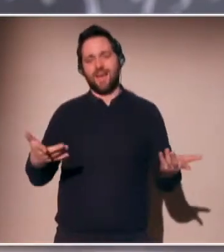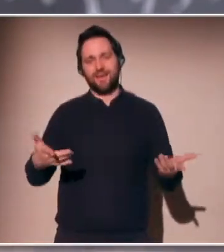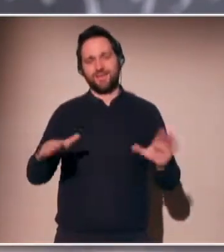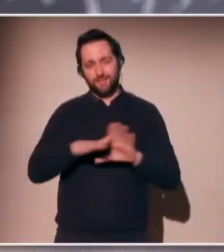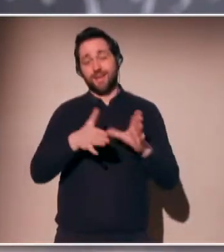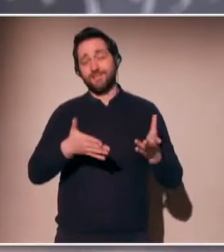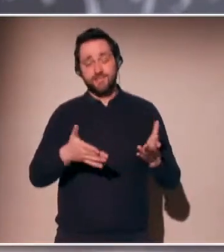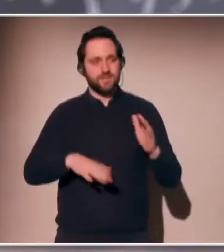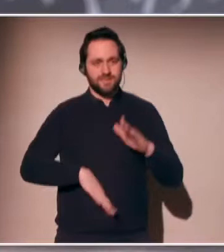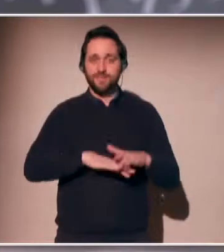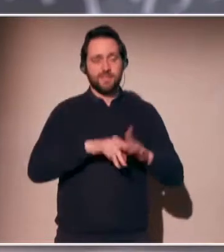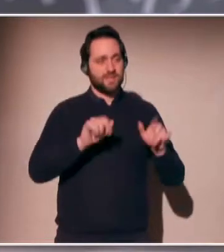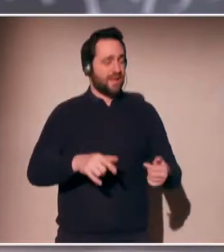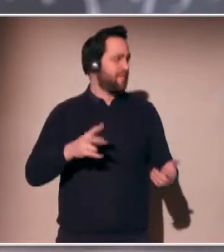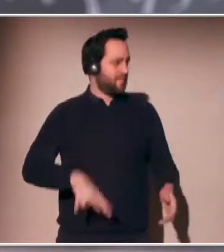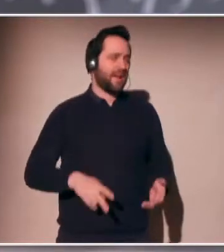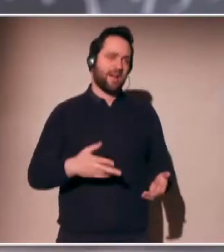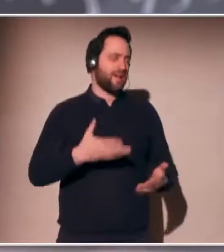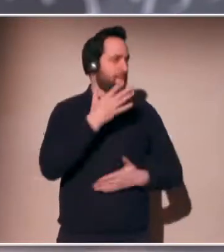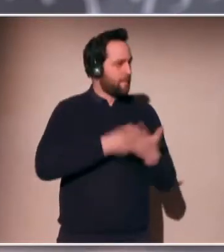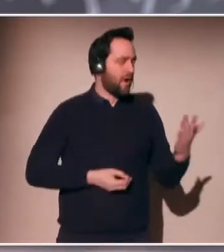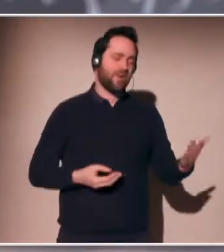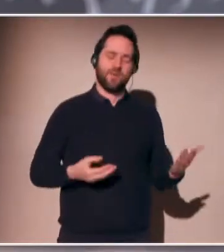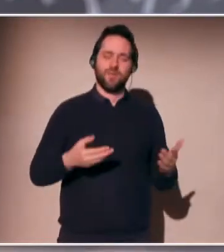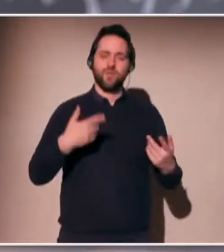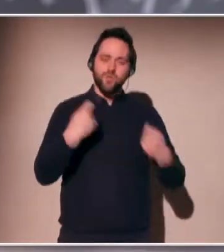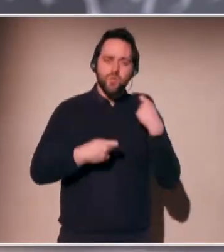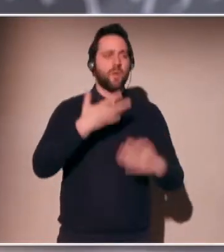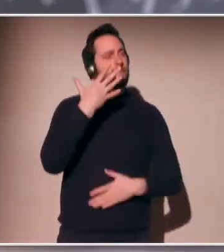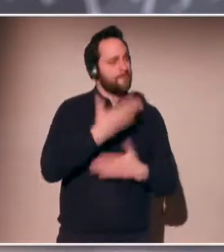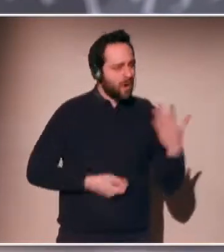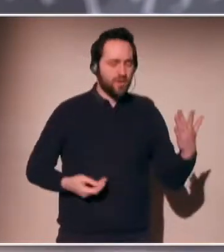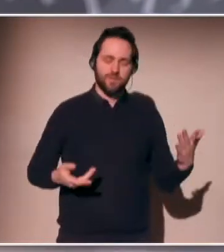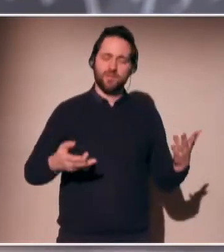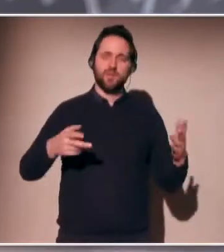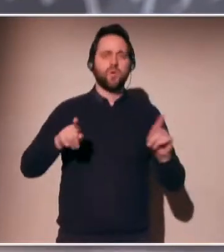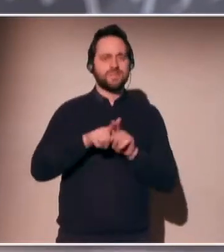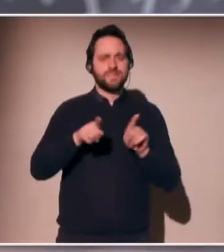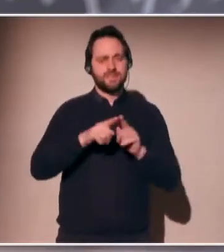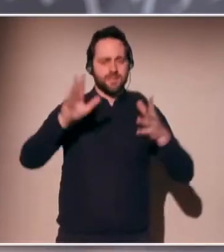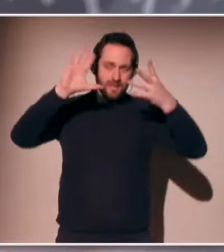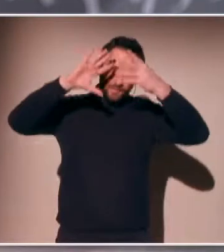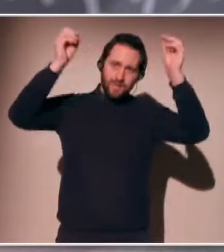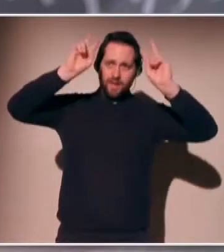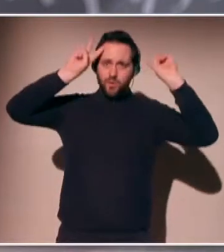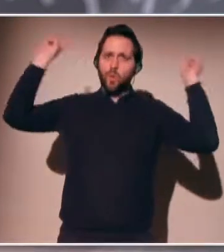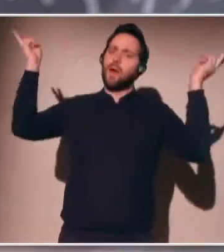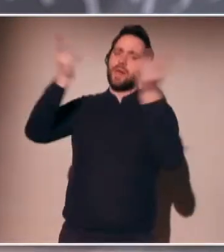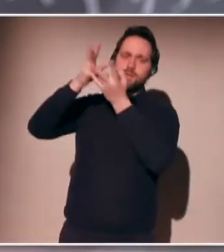compréhension globale, d'une conception globale et de l'apprentissage, comme beaucoup l'ont déjà dit ce matin. Donc, premier élément de